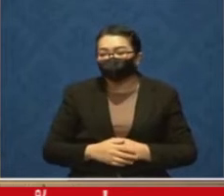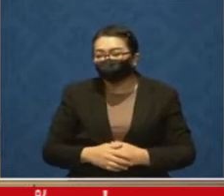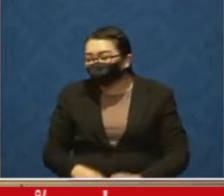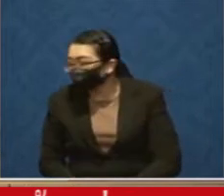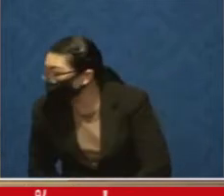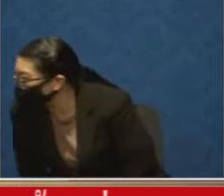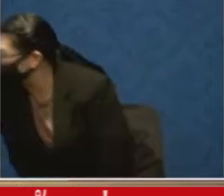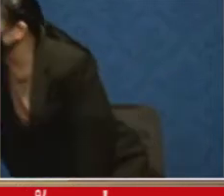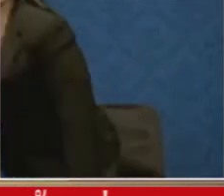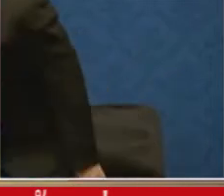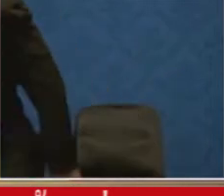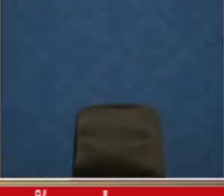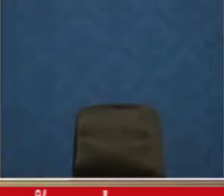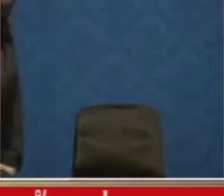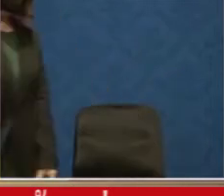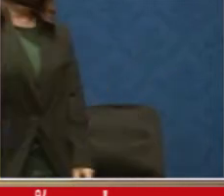ตามผมไปดูครับ